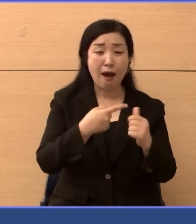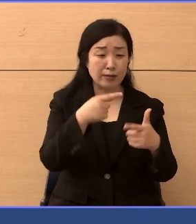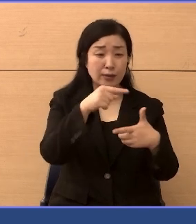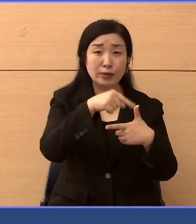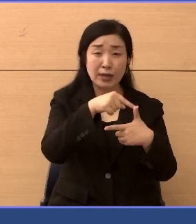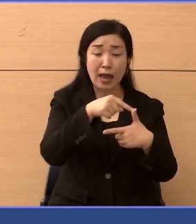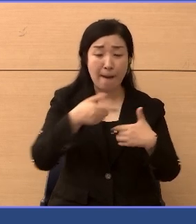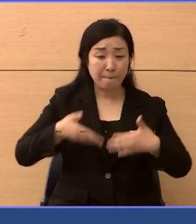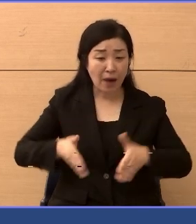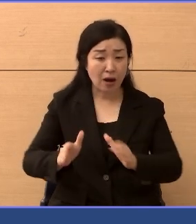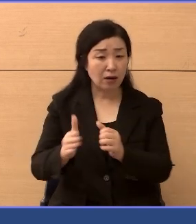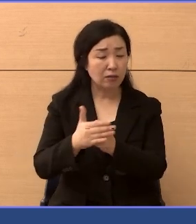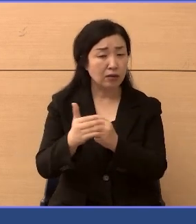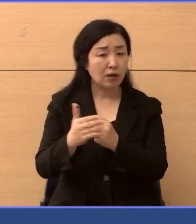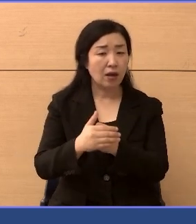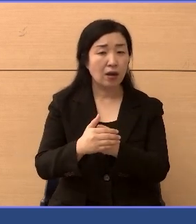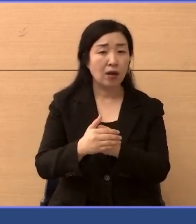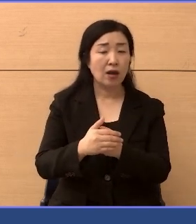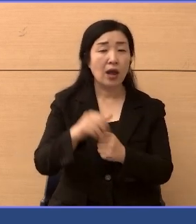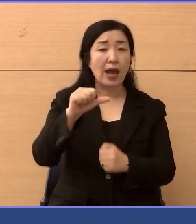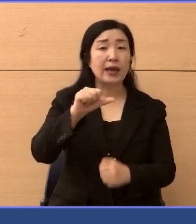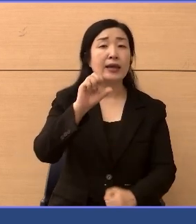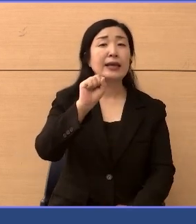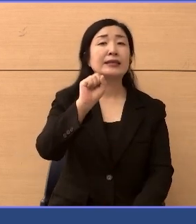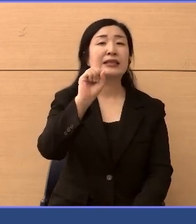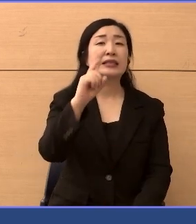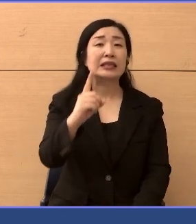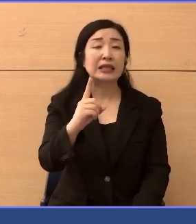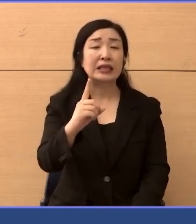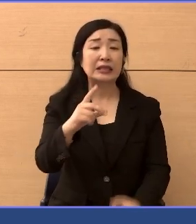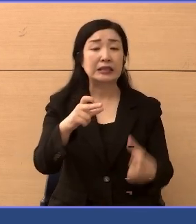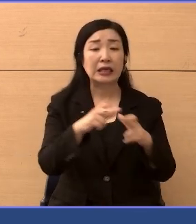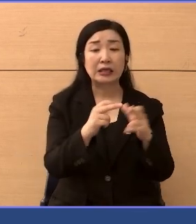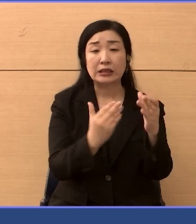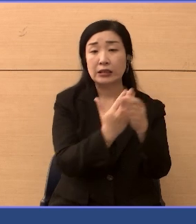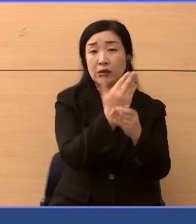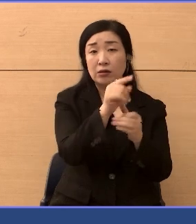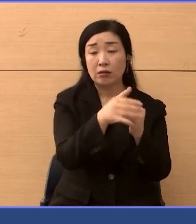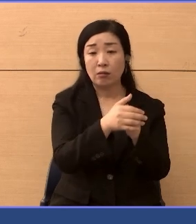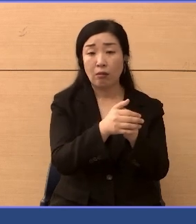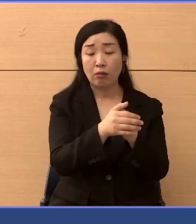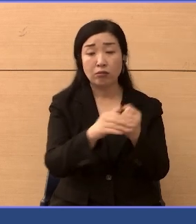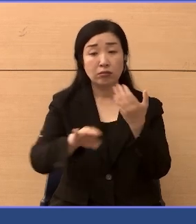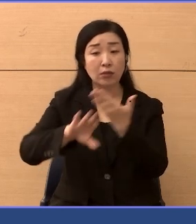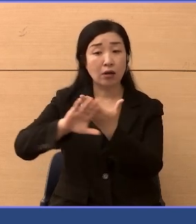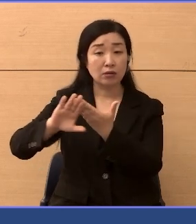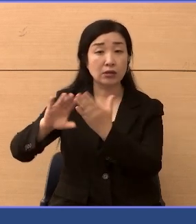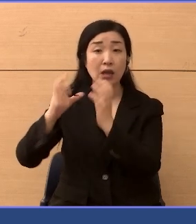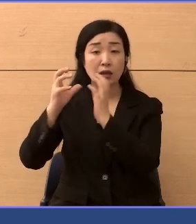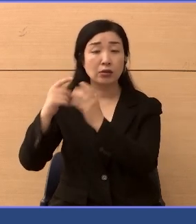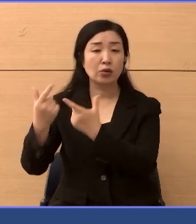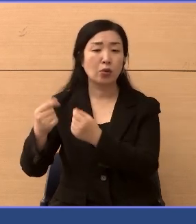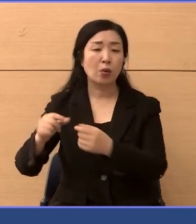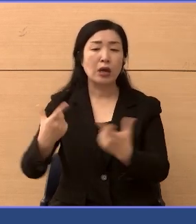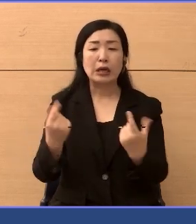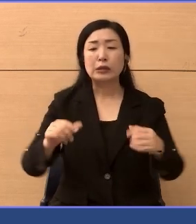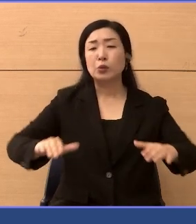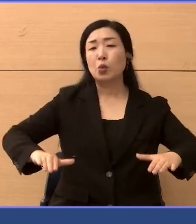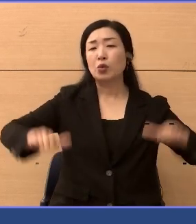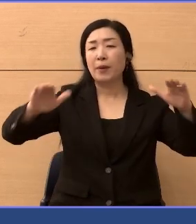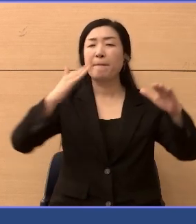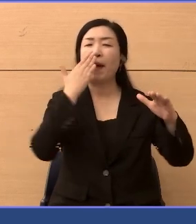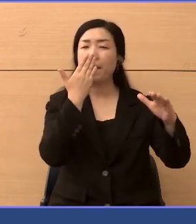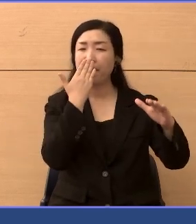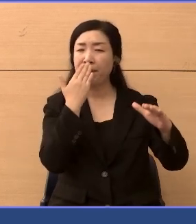child with ASD 아이 is going to AS를 가진 develop just like other 아이가 children, and 다른 that there will be changes 아이처럼 성장할 수 있을 over